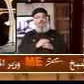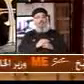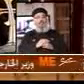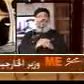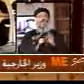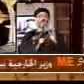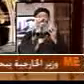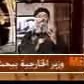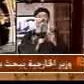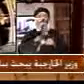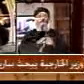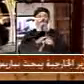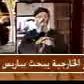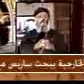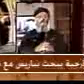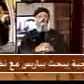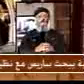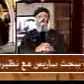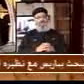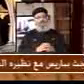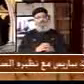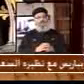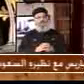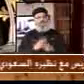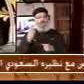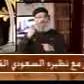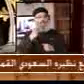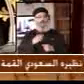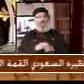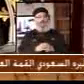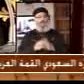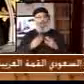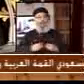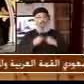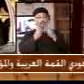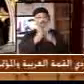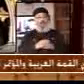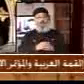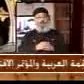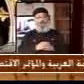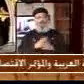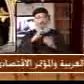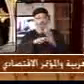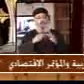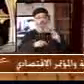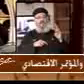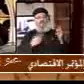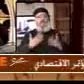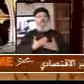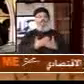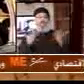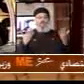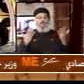الكيف والمشاعر. كم عندك من الوفرة؟ عندك أمور وفيرة عندك.